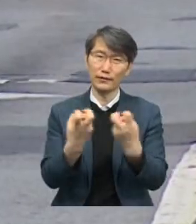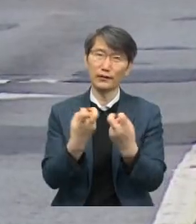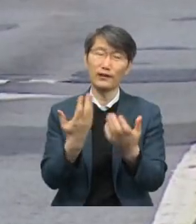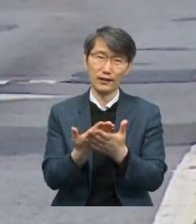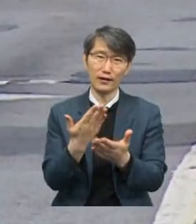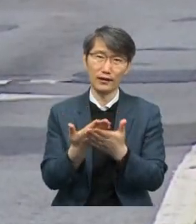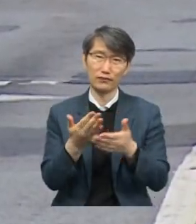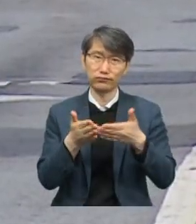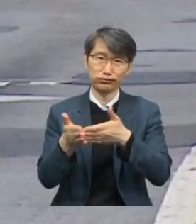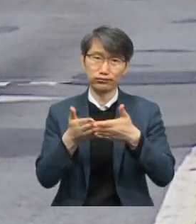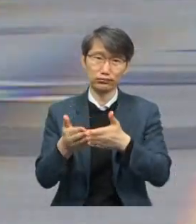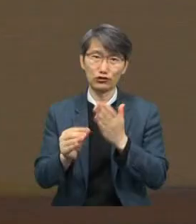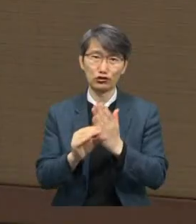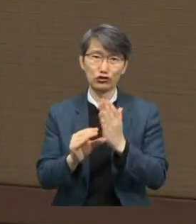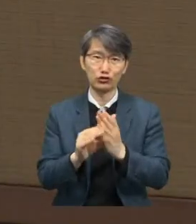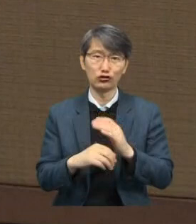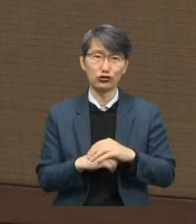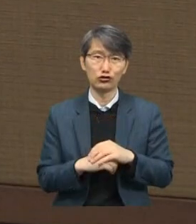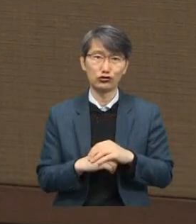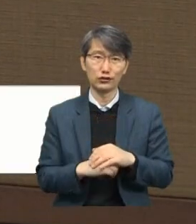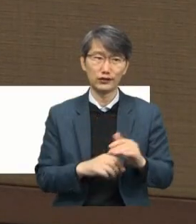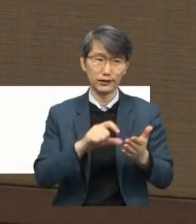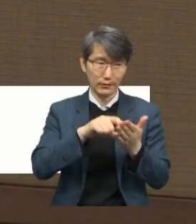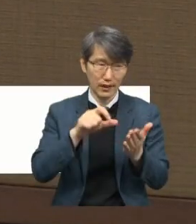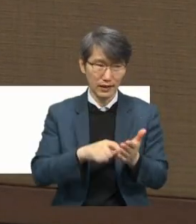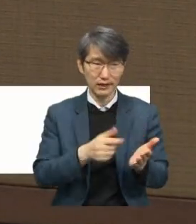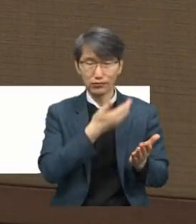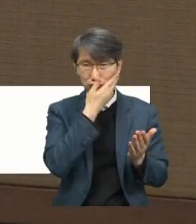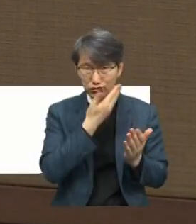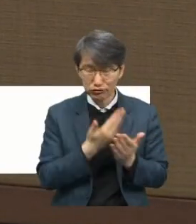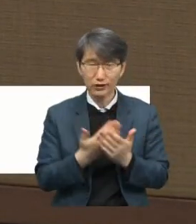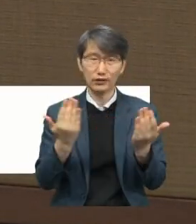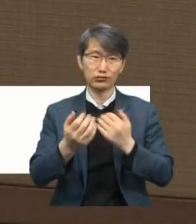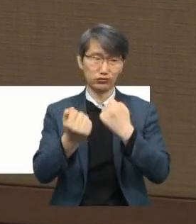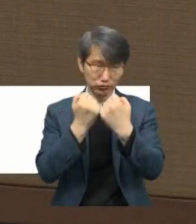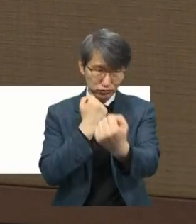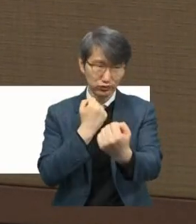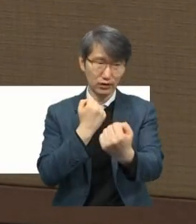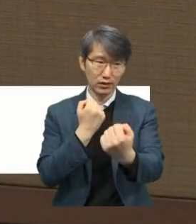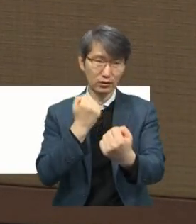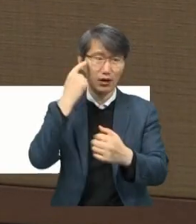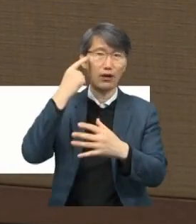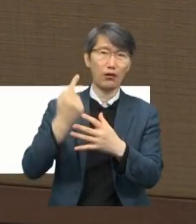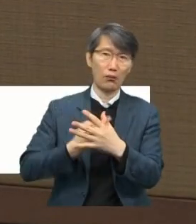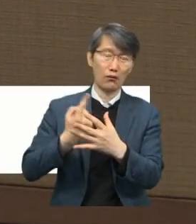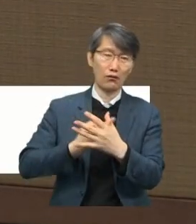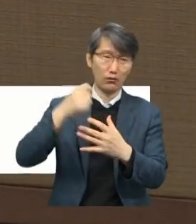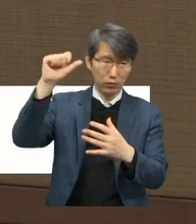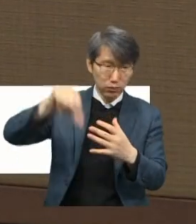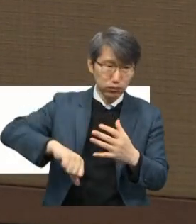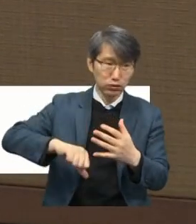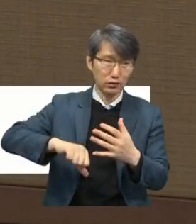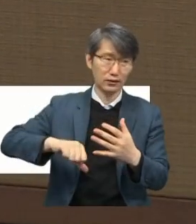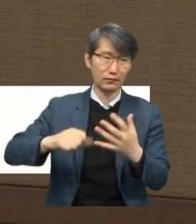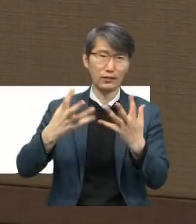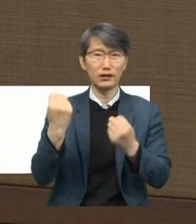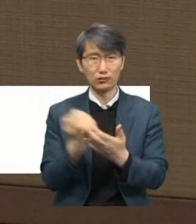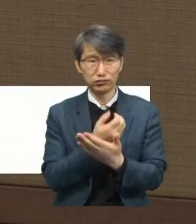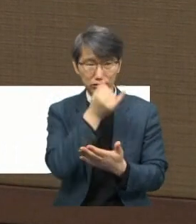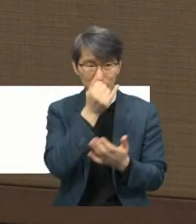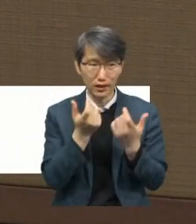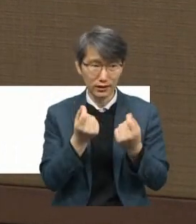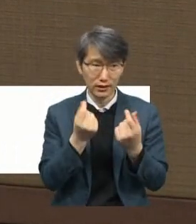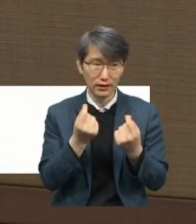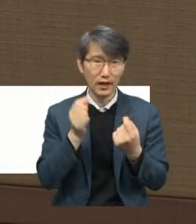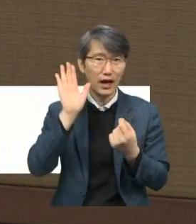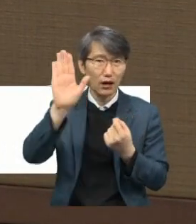목소리가 나왔습니다. 그만큼 이제 중요한 사업이다 불구하고 기재부 입장에서 이제 낙관하게 되는 게 좀 많이 아쉽다는 생각인데요. 이 차후에